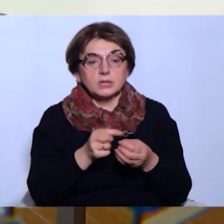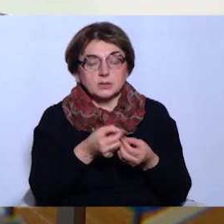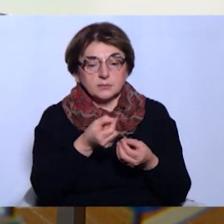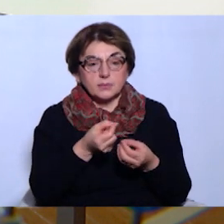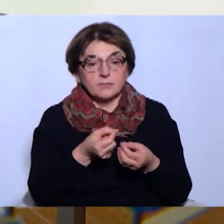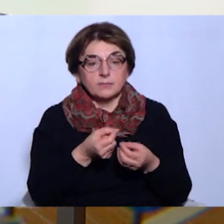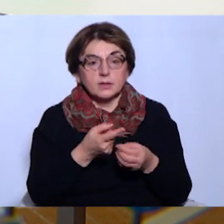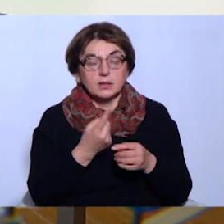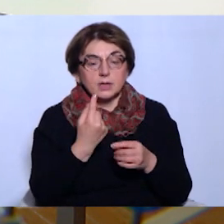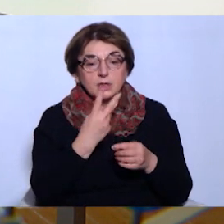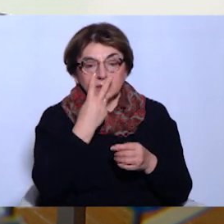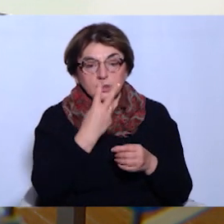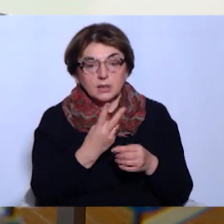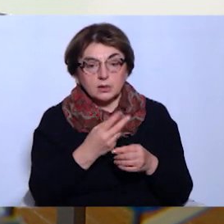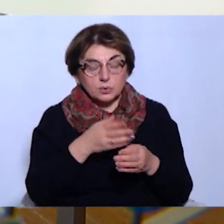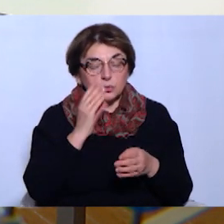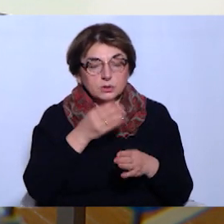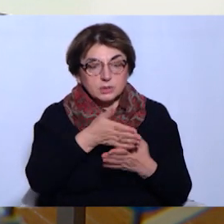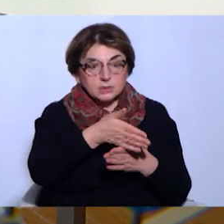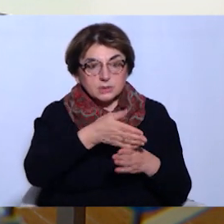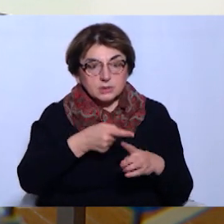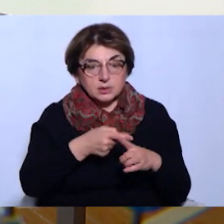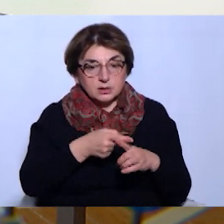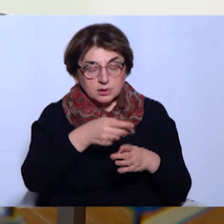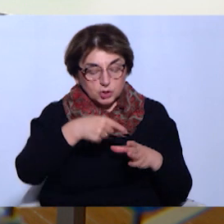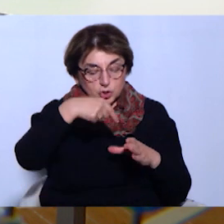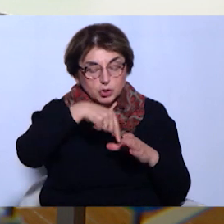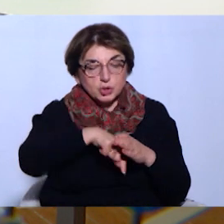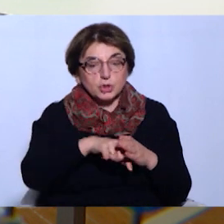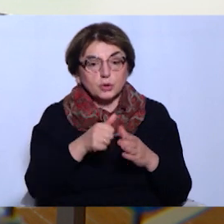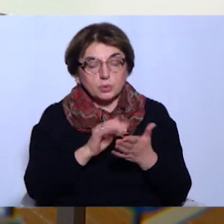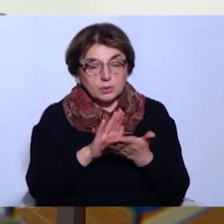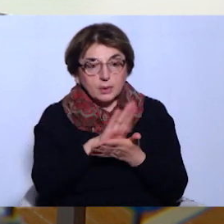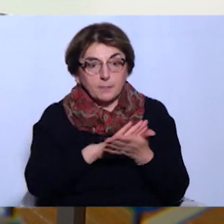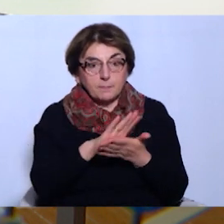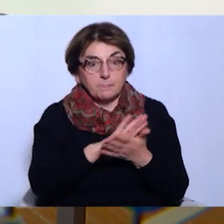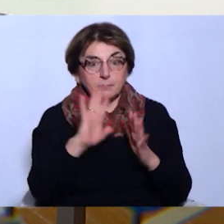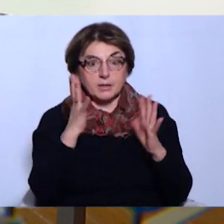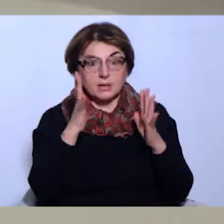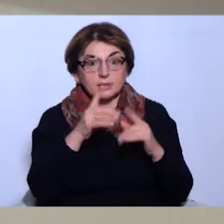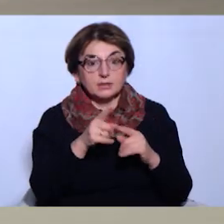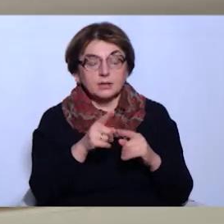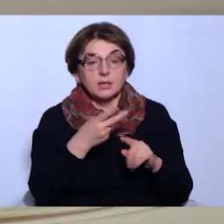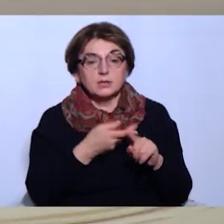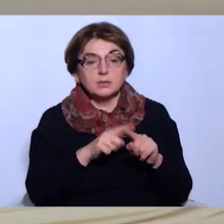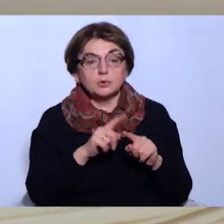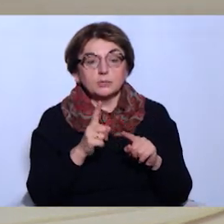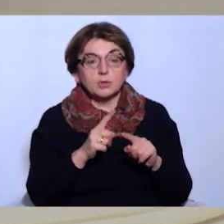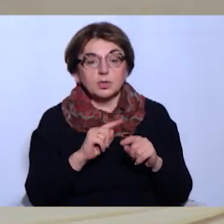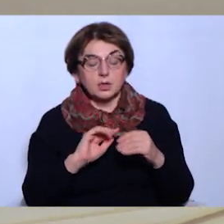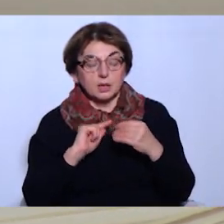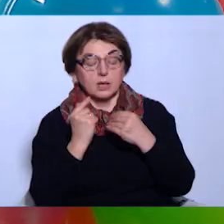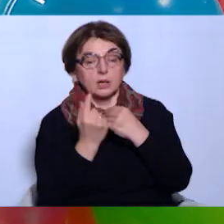ნაჭერს და მინდა კარგად შეხედო, აი რო გავჭრი, შიგნიდან როგორი პრია და ბზინვარე. ეს იმიტომ,